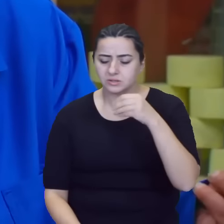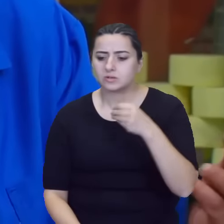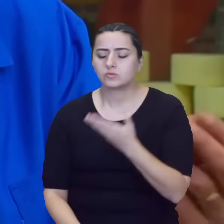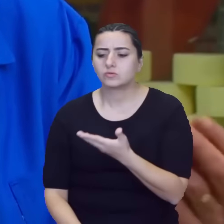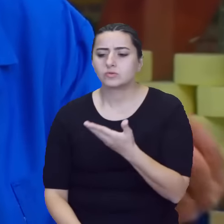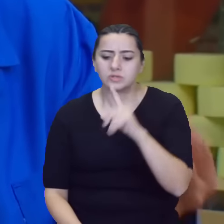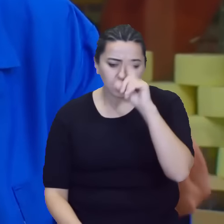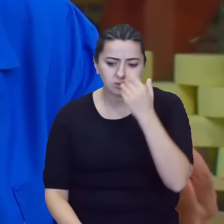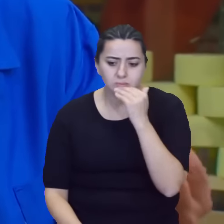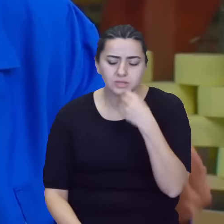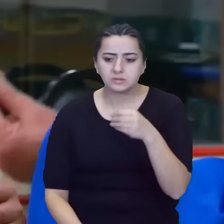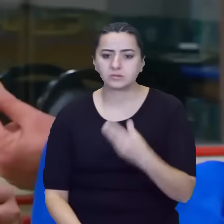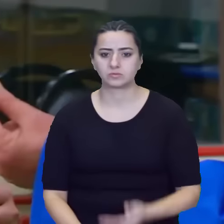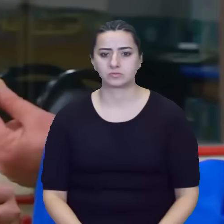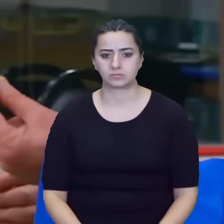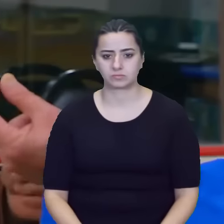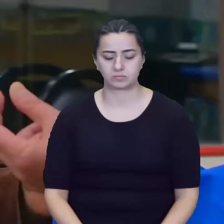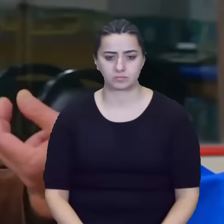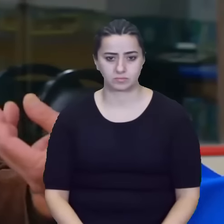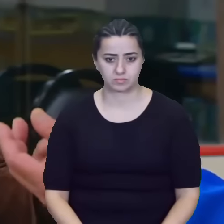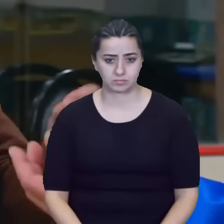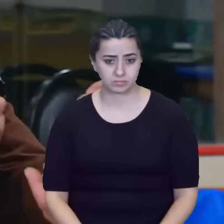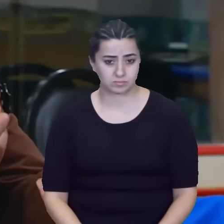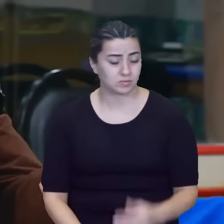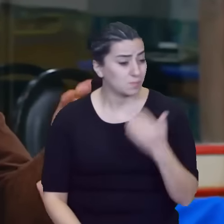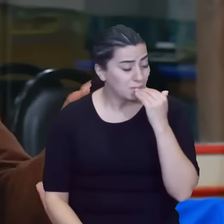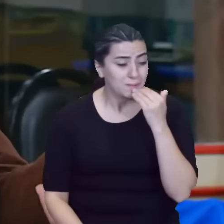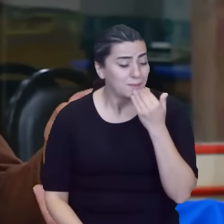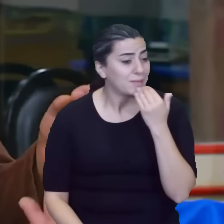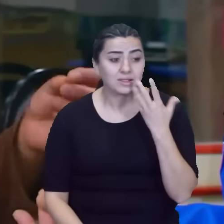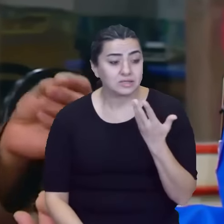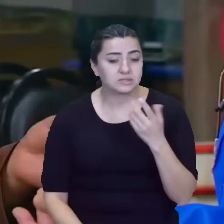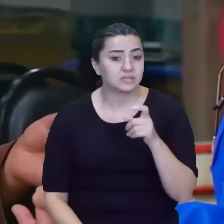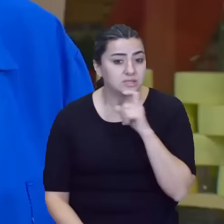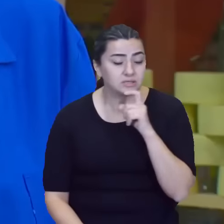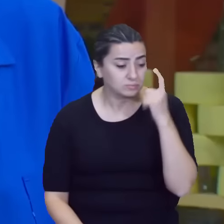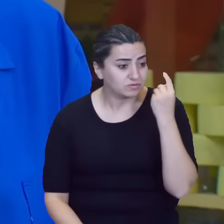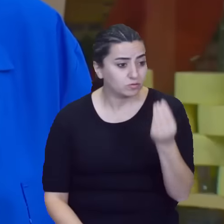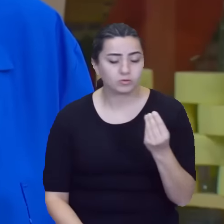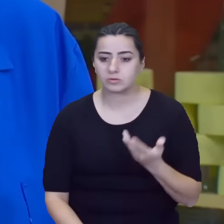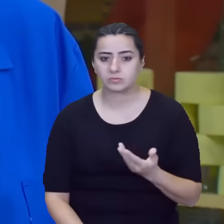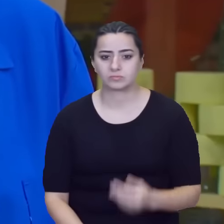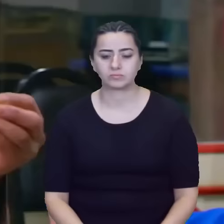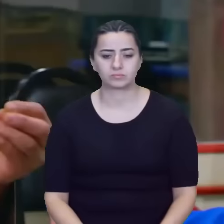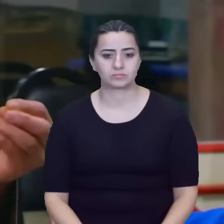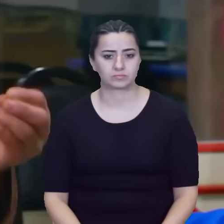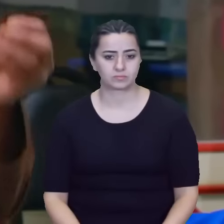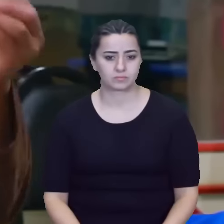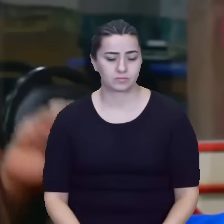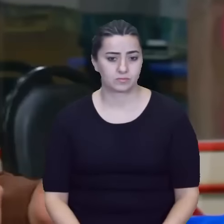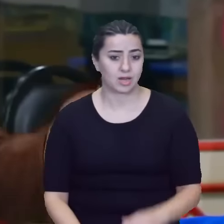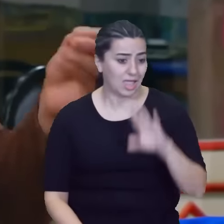satıyor ya adamcağız. Sadece peynir. Bak peynir satır diye. Peynir satır. Nasıl satır? Yanlış bilgi verir ya. Niye? Yahu Mehmet